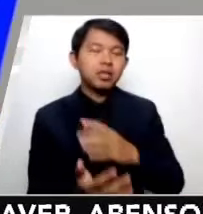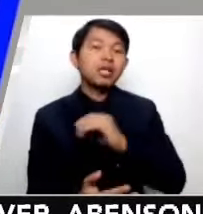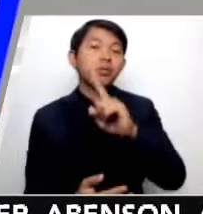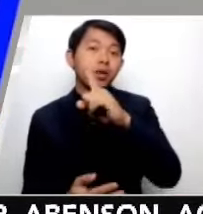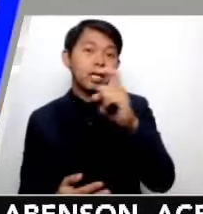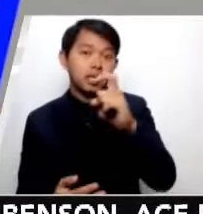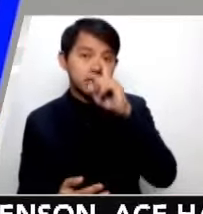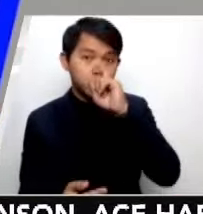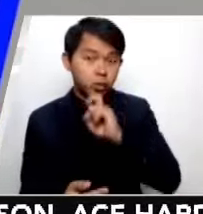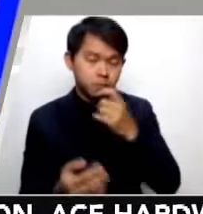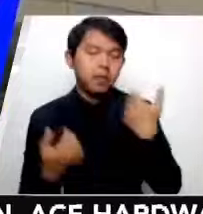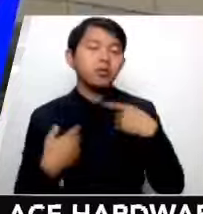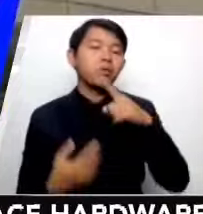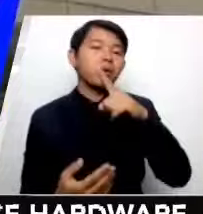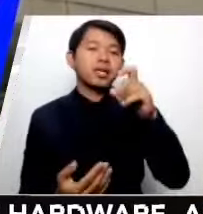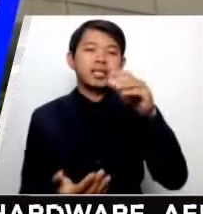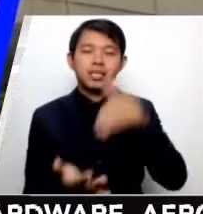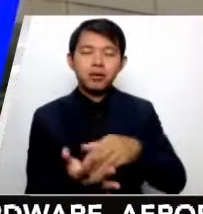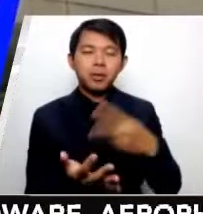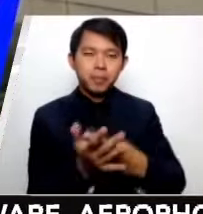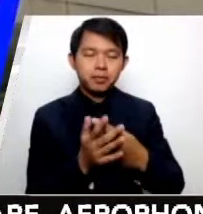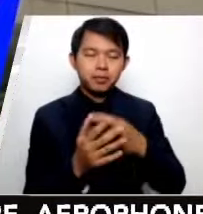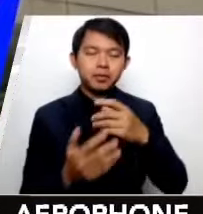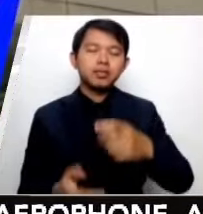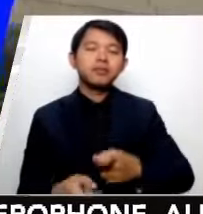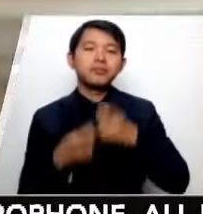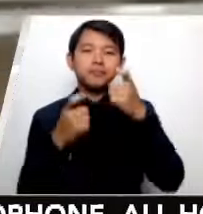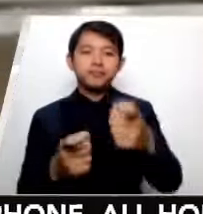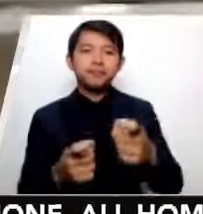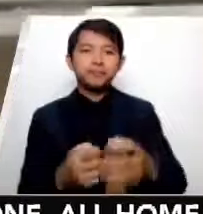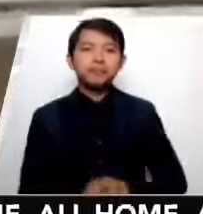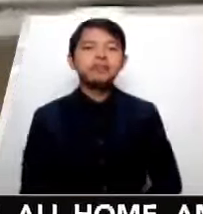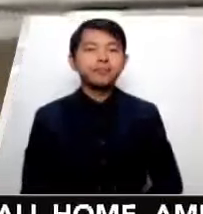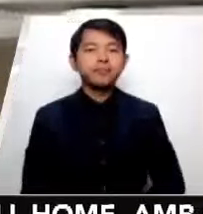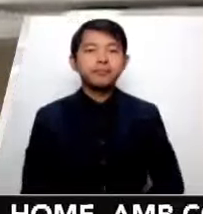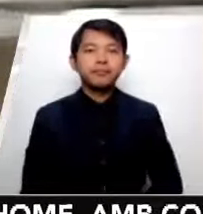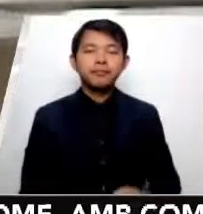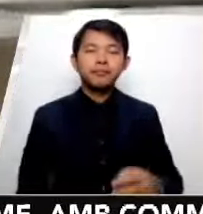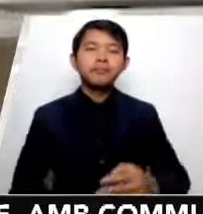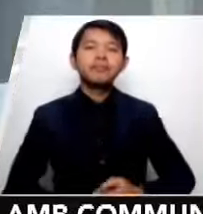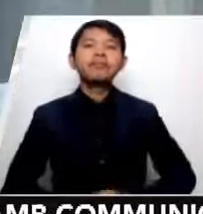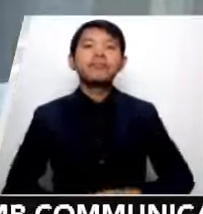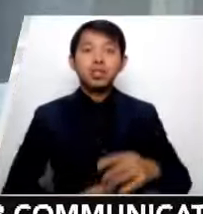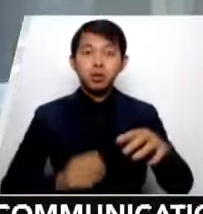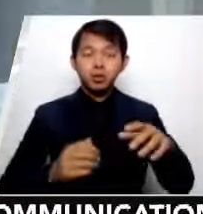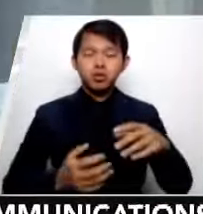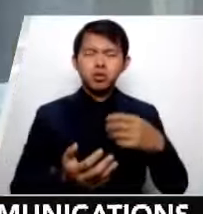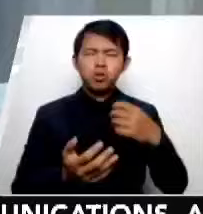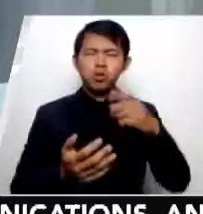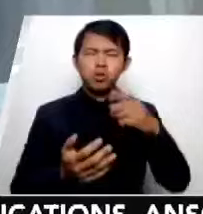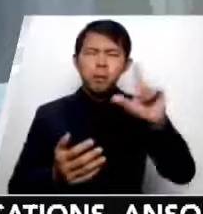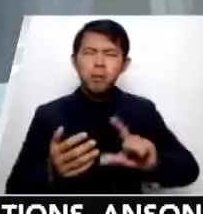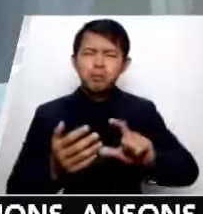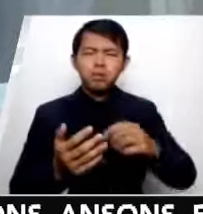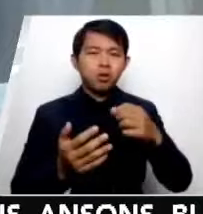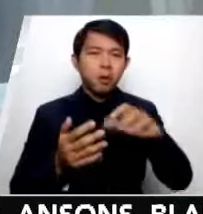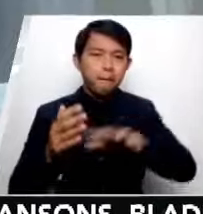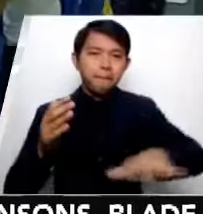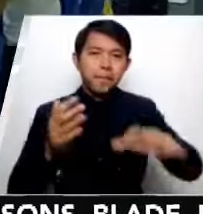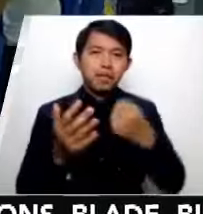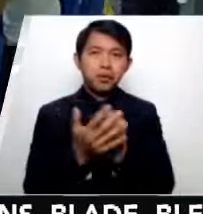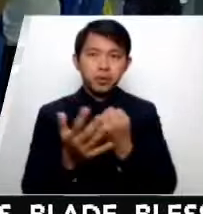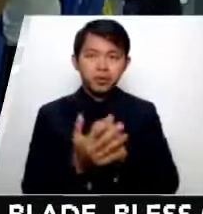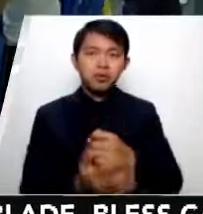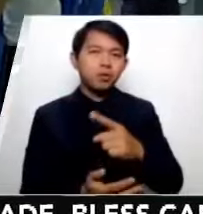Plano ng Kamara na itaas ng 150 hanggang 350 pesos ang minimum wage sa Metro Manila para umabot na sa halos 1,000 piso